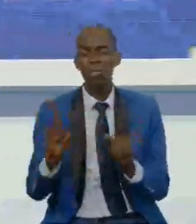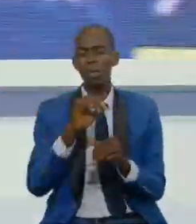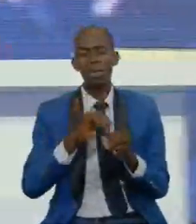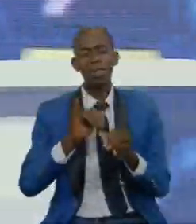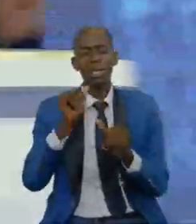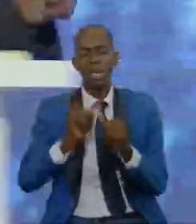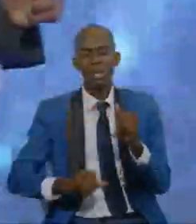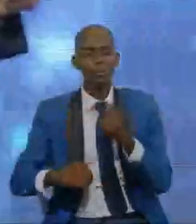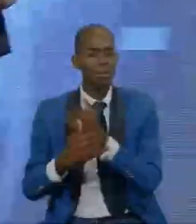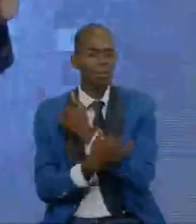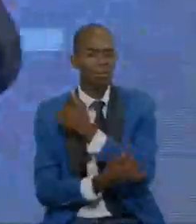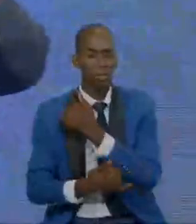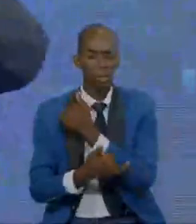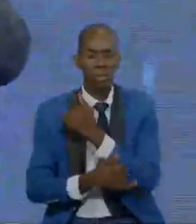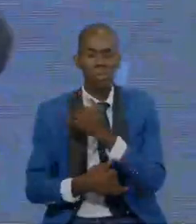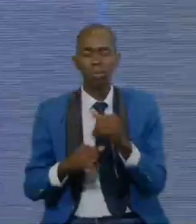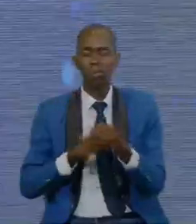dans toutes les nations.